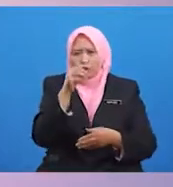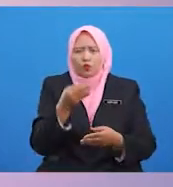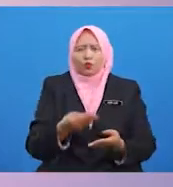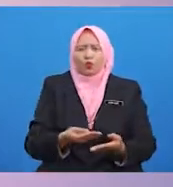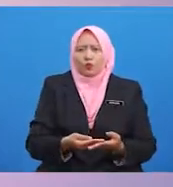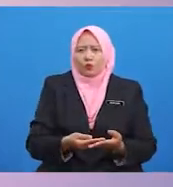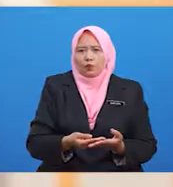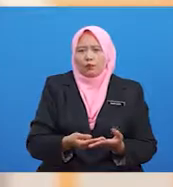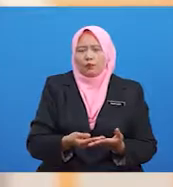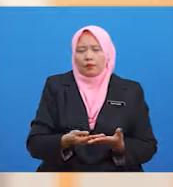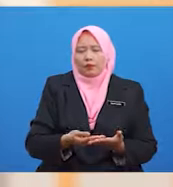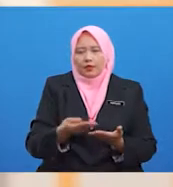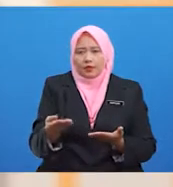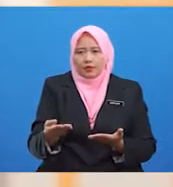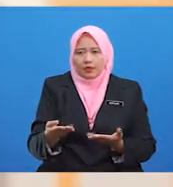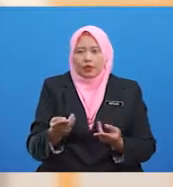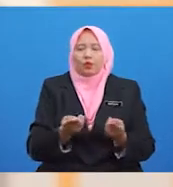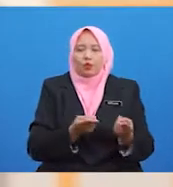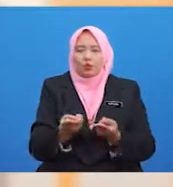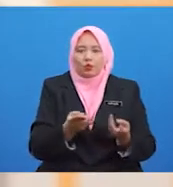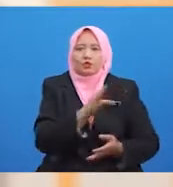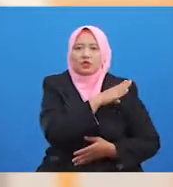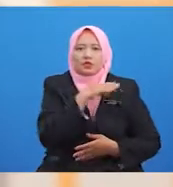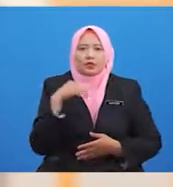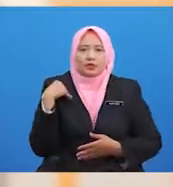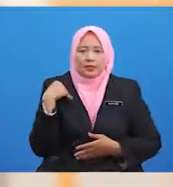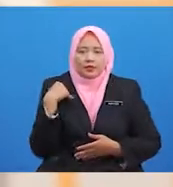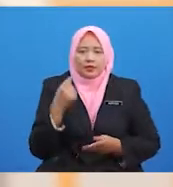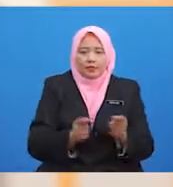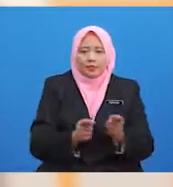perbelanjaan mengurus dan mentadbir negara.